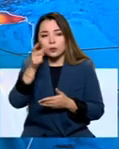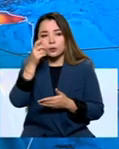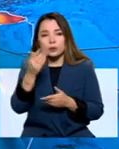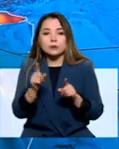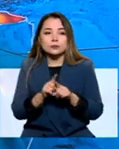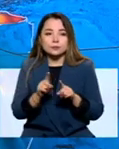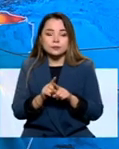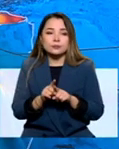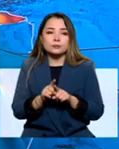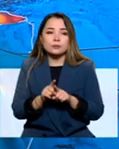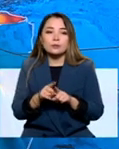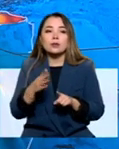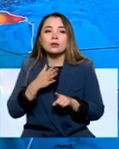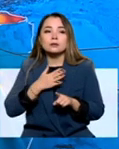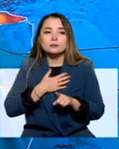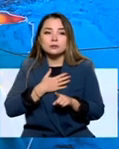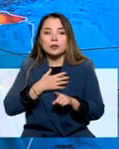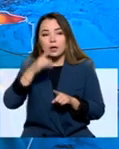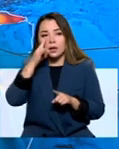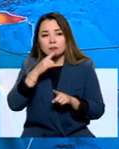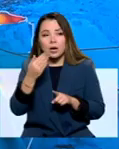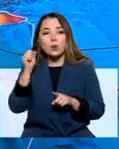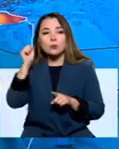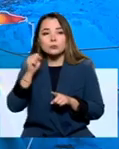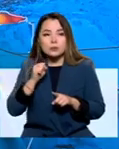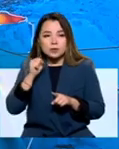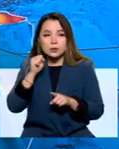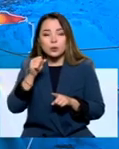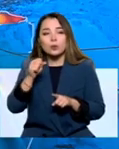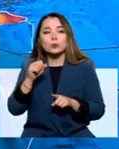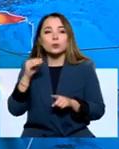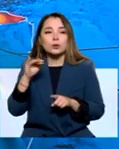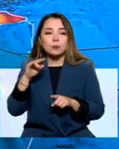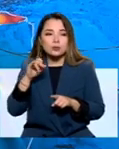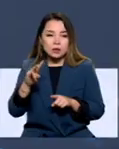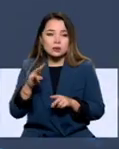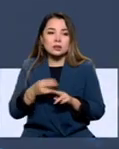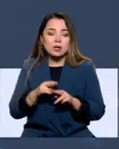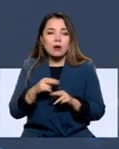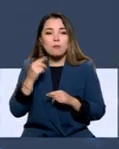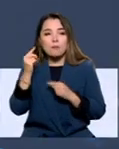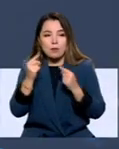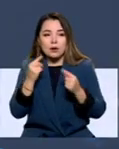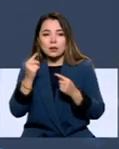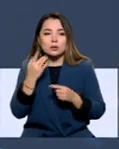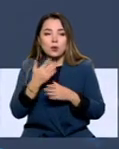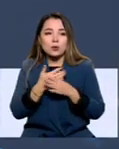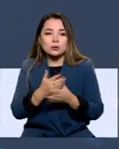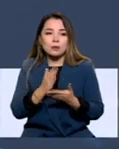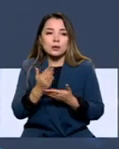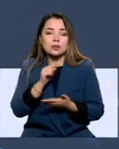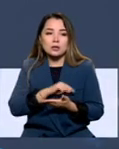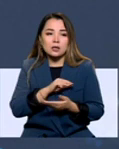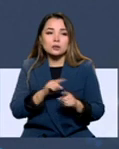жардам берди. Биздин Казакстан, Өзбекстан, Түркменстан бул өлкөлөр моральный колдоп турду, моралдык